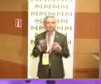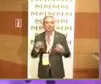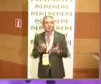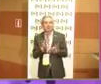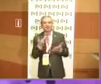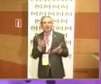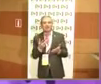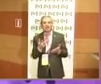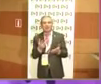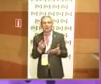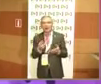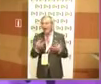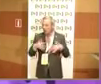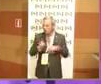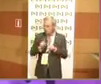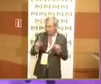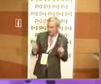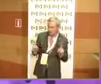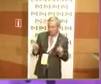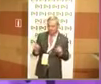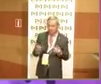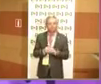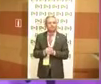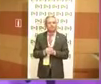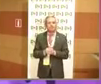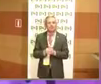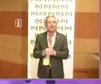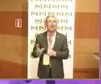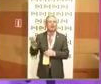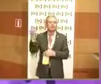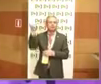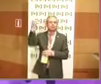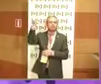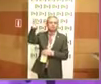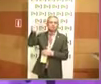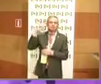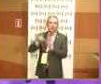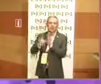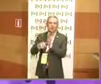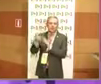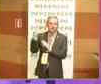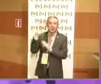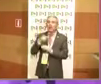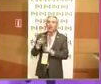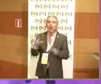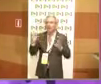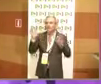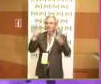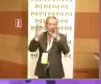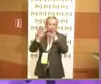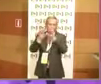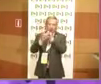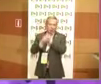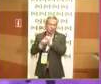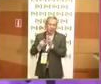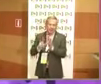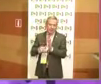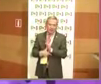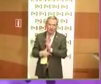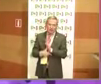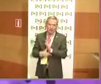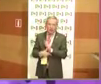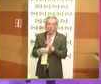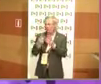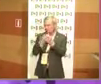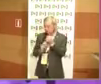anzi. Da quel giorno abbiamo vissuto il tempo più buio della nostra storia. Dopo la sconfitta